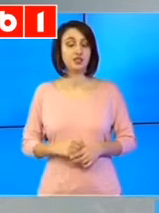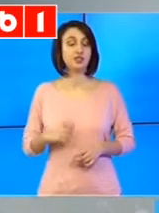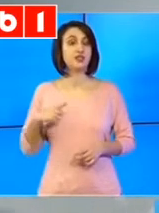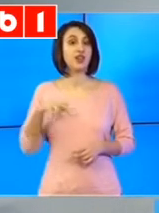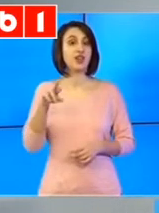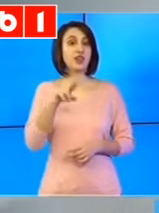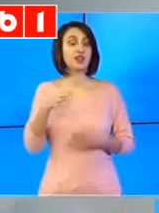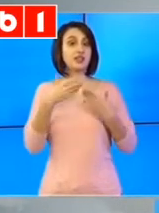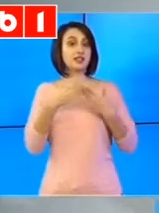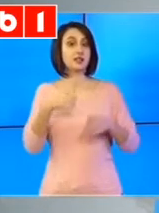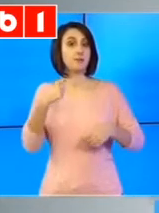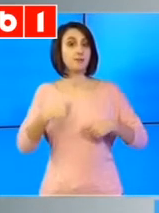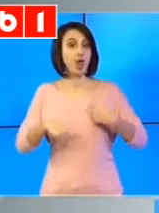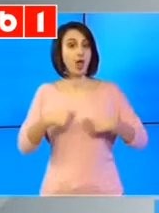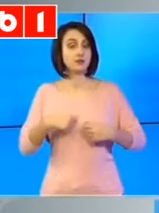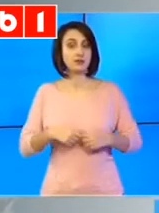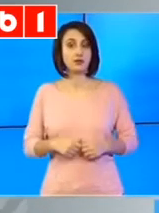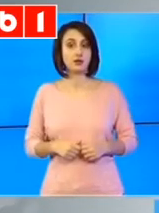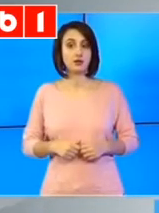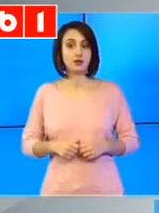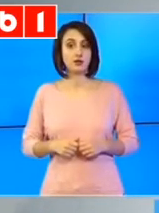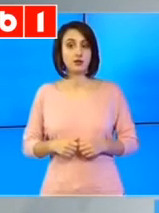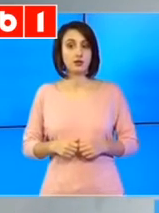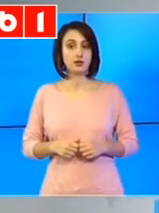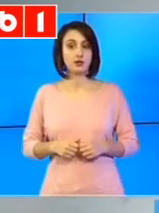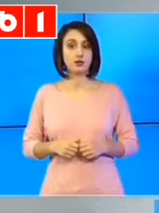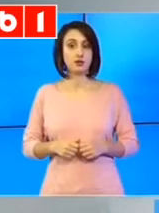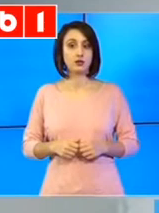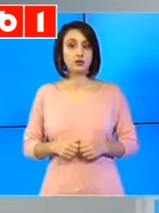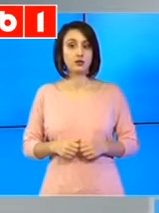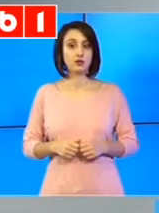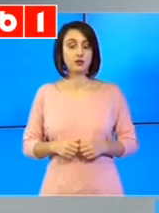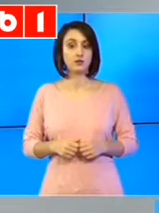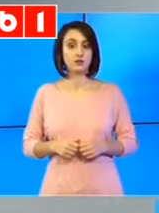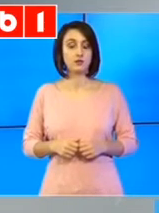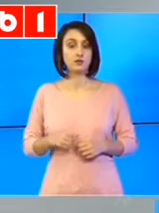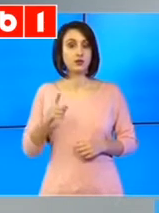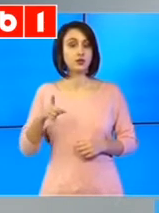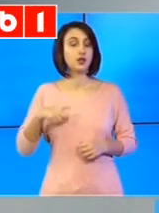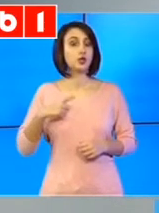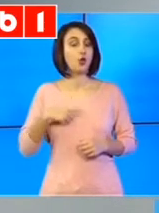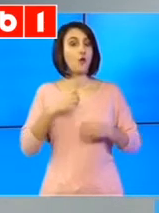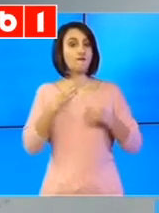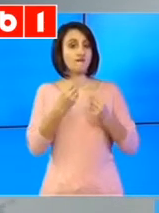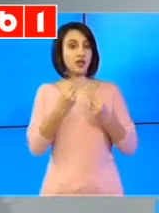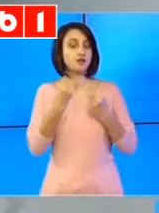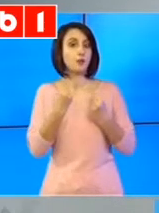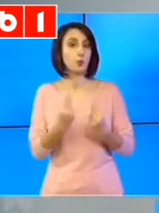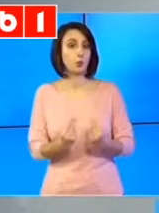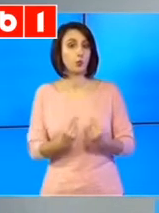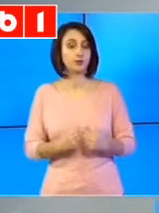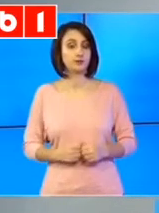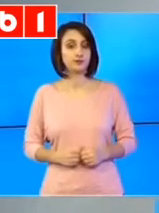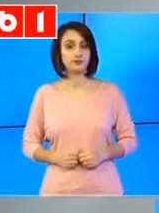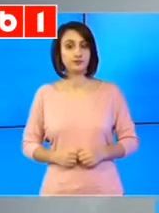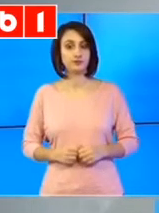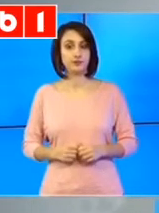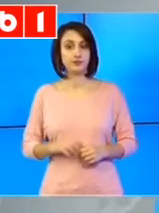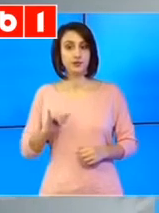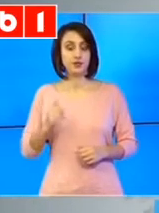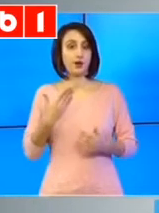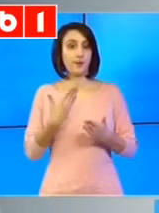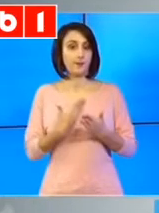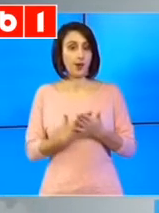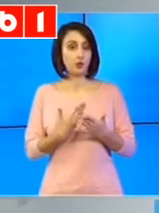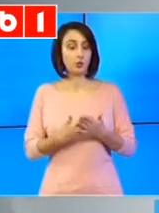fie redeschise piețele. Asta este cu siguranță o veste bună și